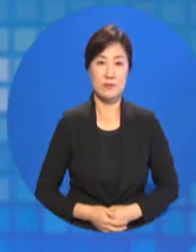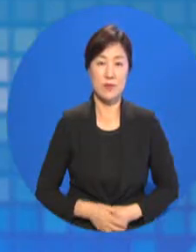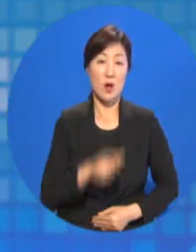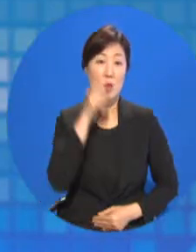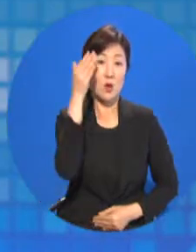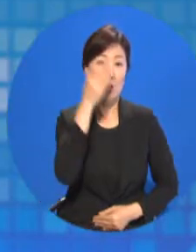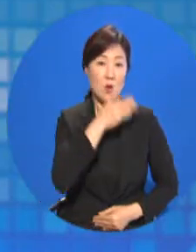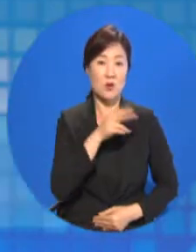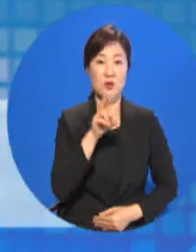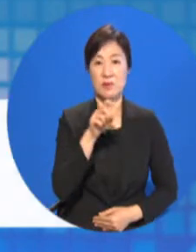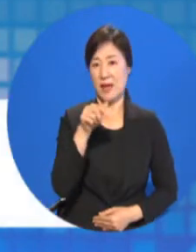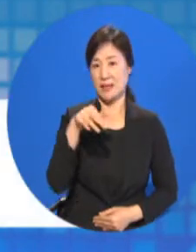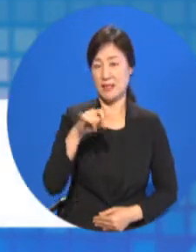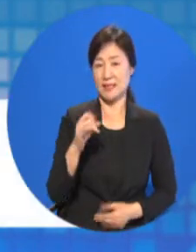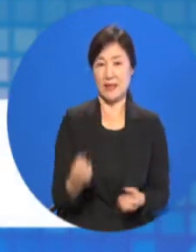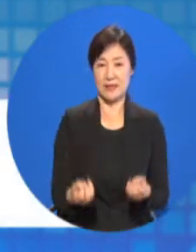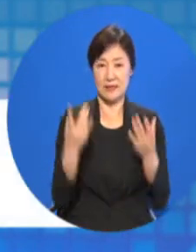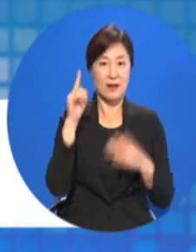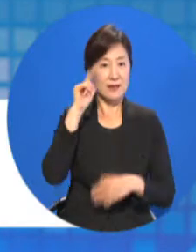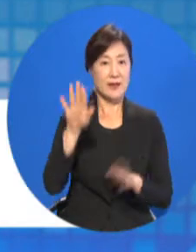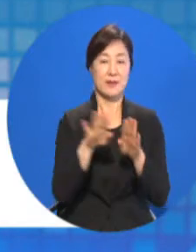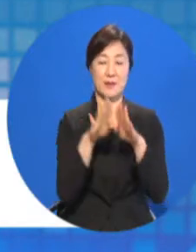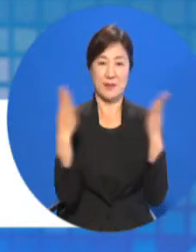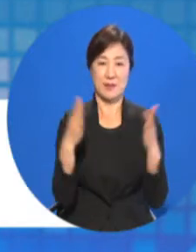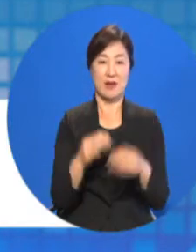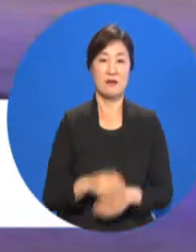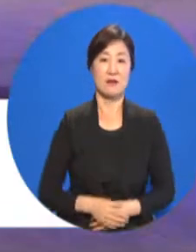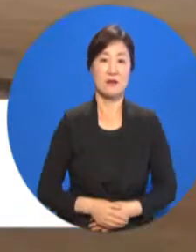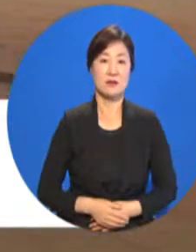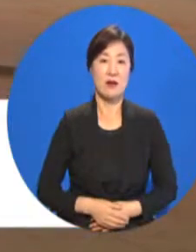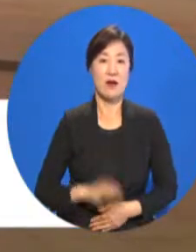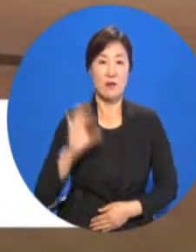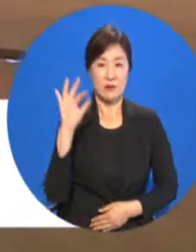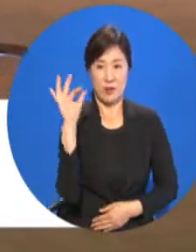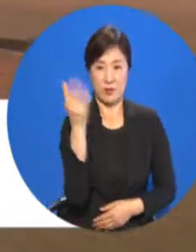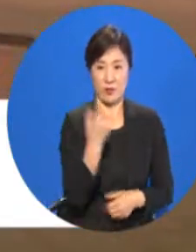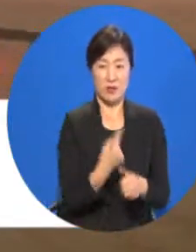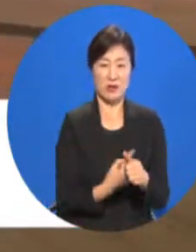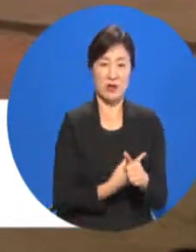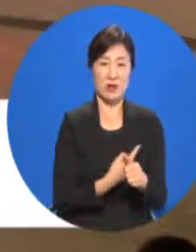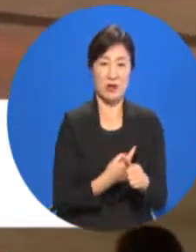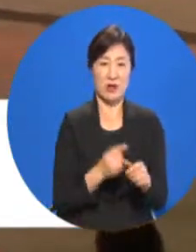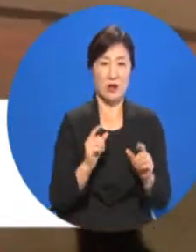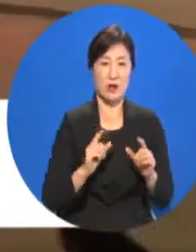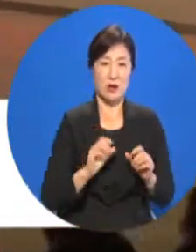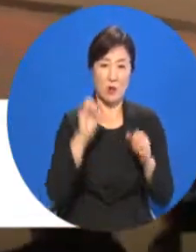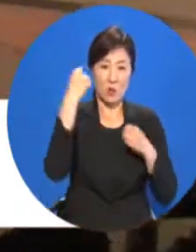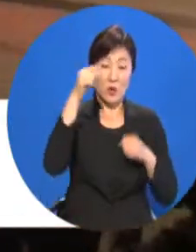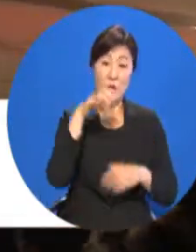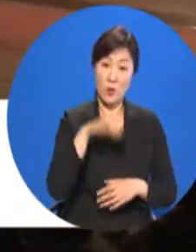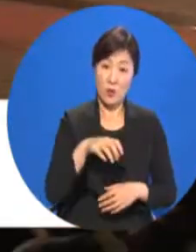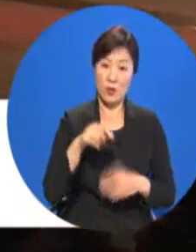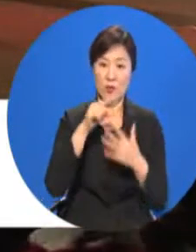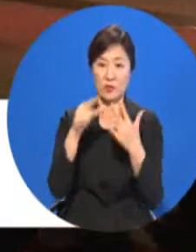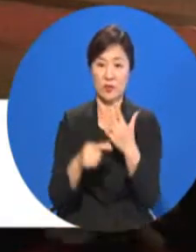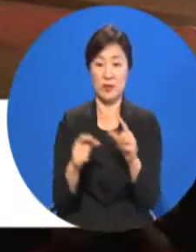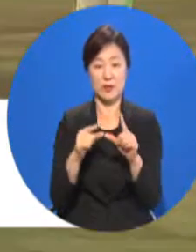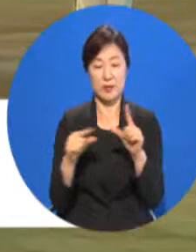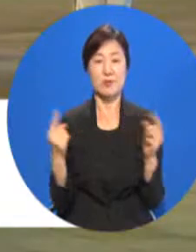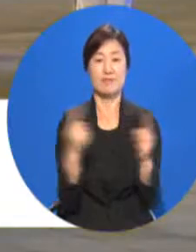여수 마칭 페스티벌이 내일 개막되는 가운데 태풍에 따른 일기를 감안해 공연 장소와 일정이 일부